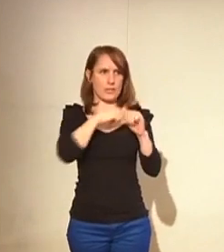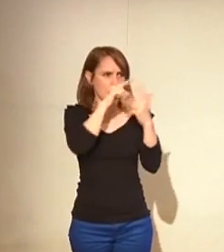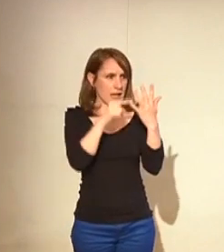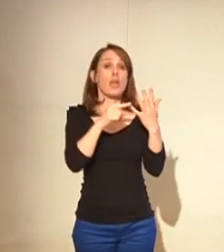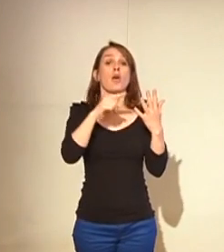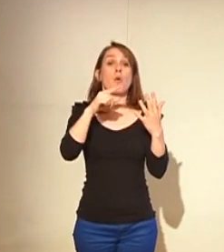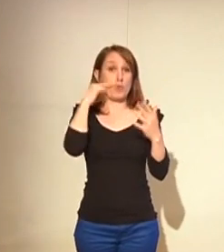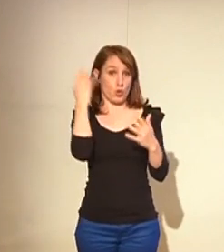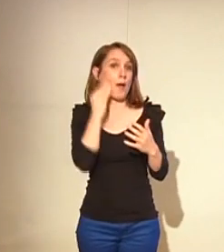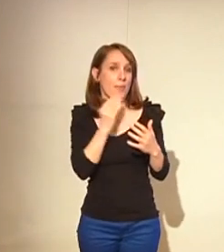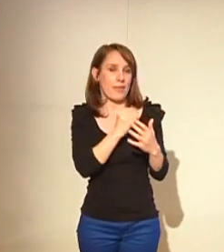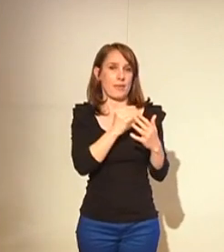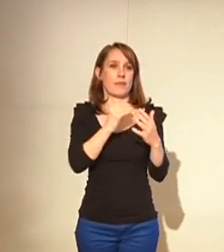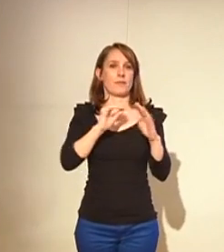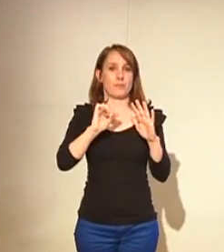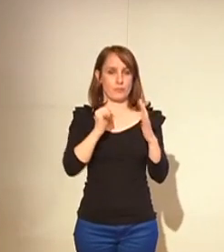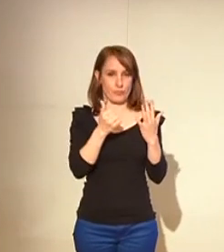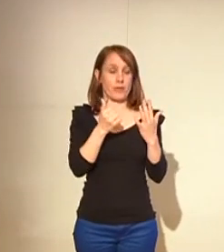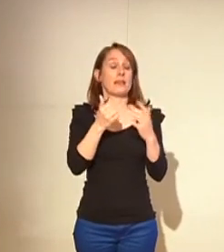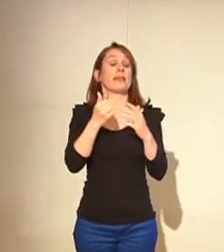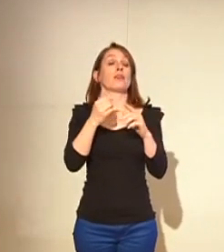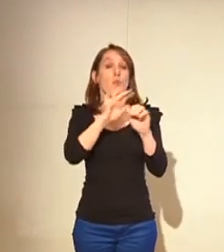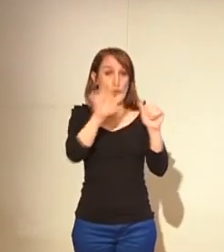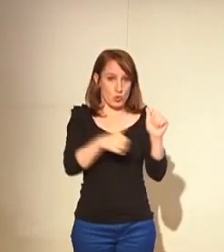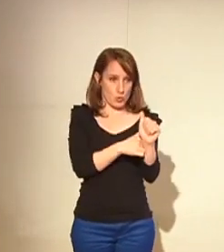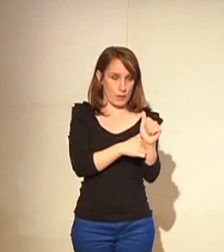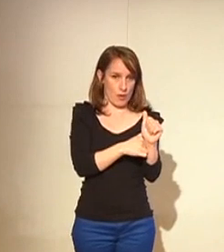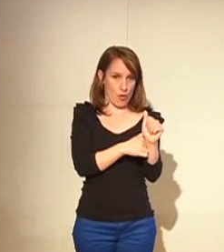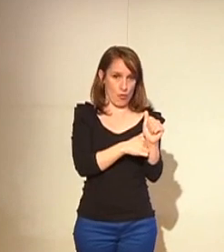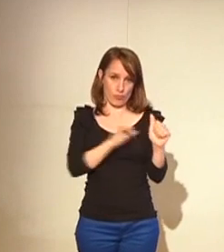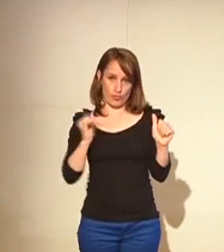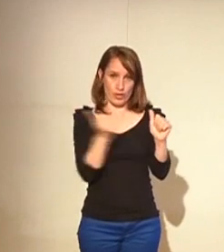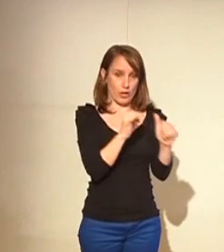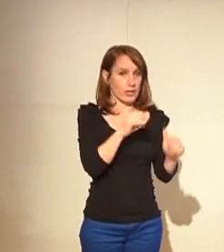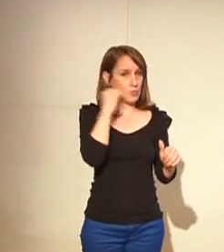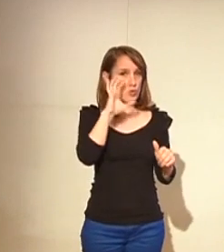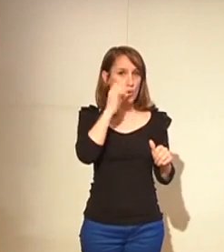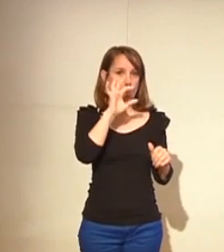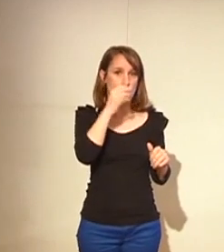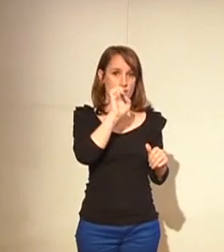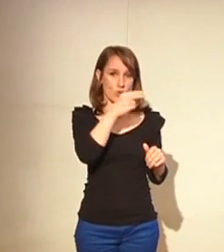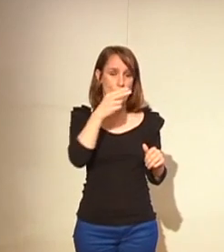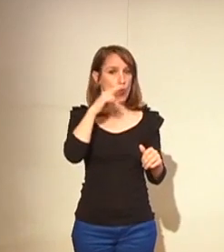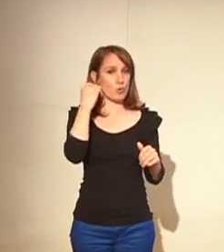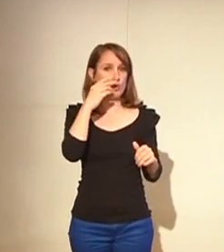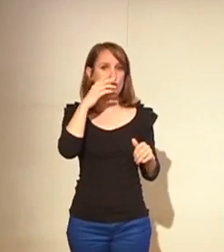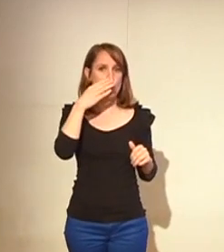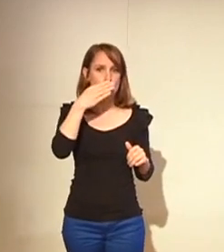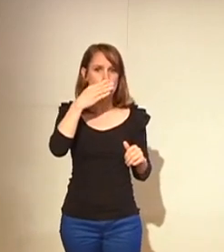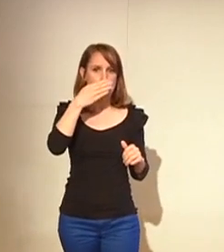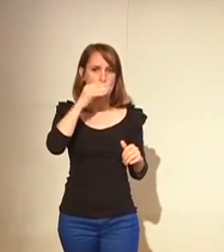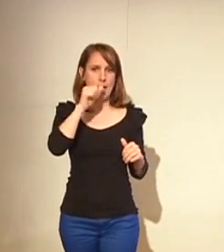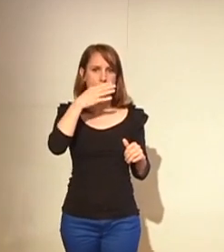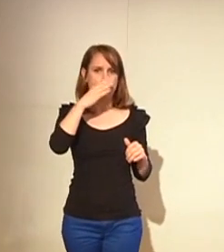monsieur Barbier avec pour suppléent respectif monsieur confesson monsieur Marguet monsieur bac monsieur